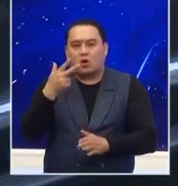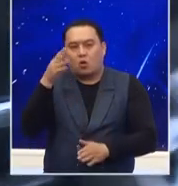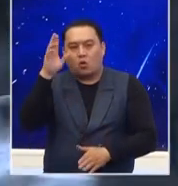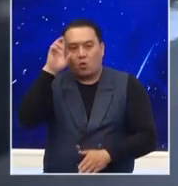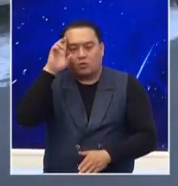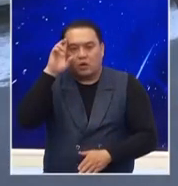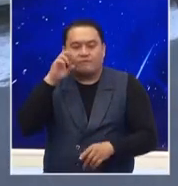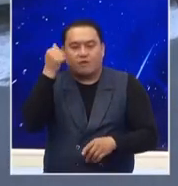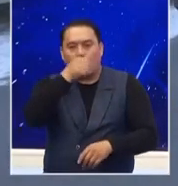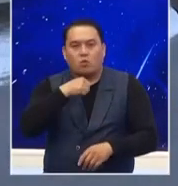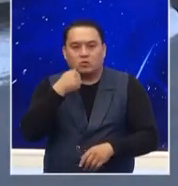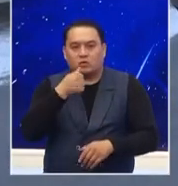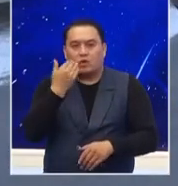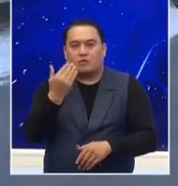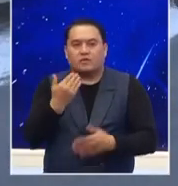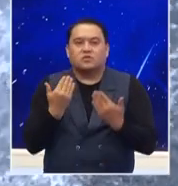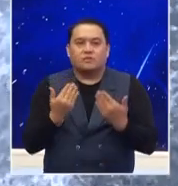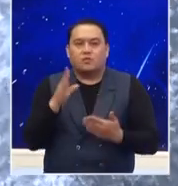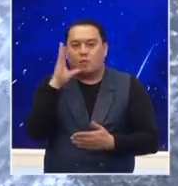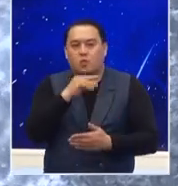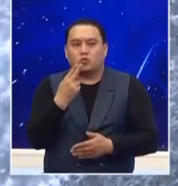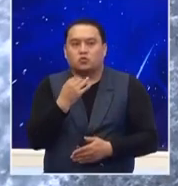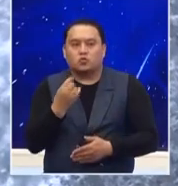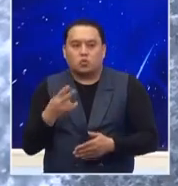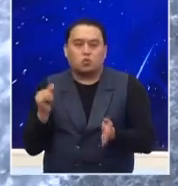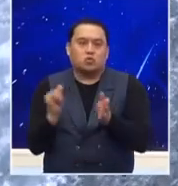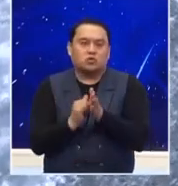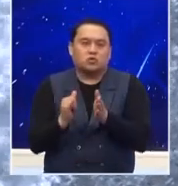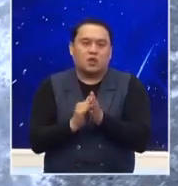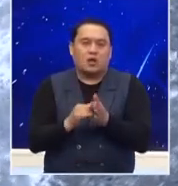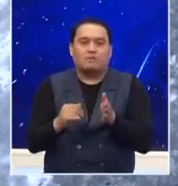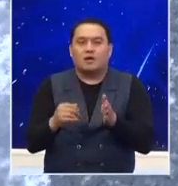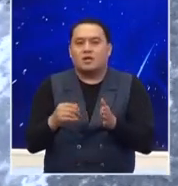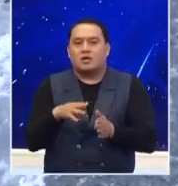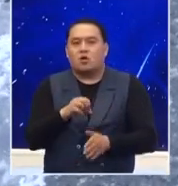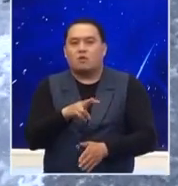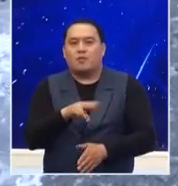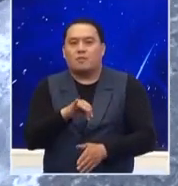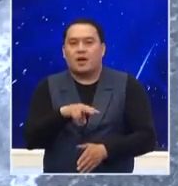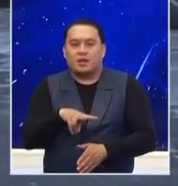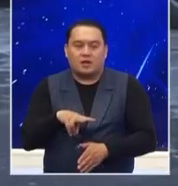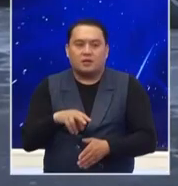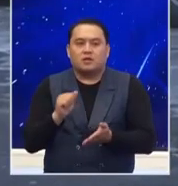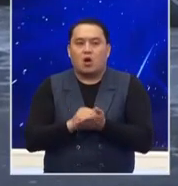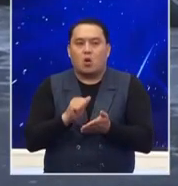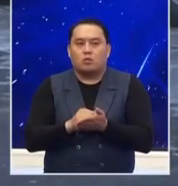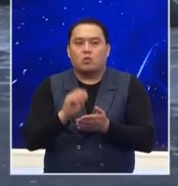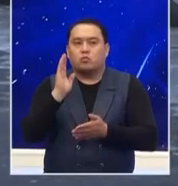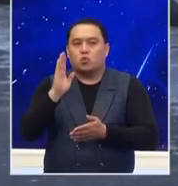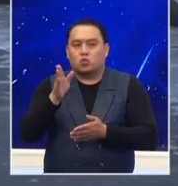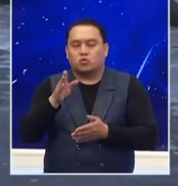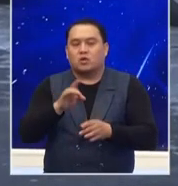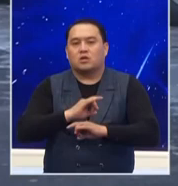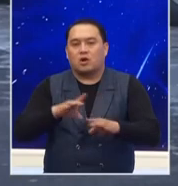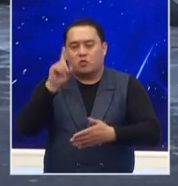мужчина современными гаджетами на «ты». Сегодня он посетил ЦОН, чтобы установить приложение «Егов Мобайл». За цифровыми документами – будущее,